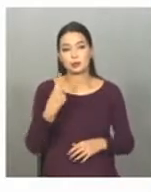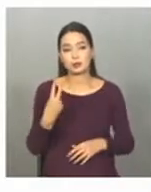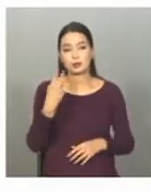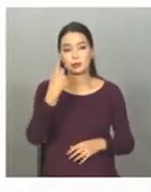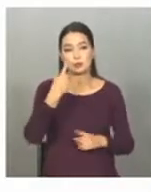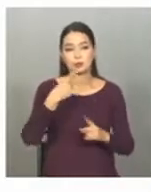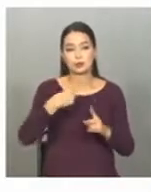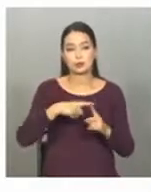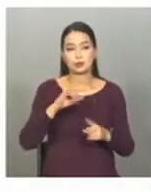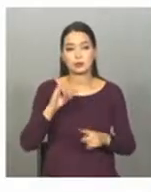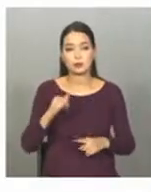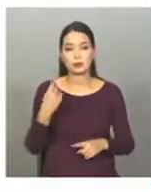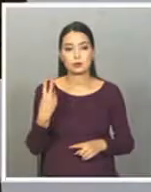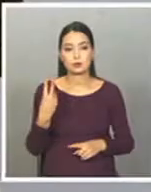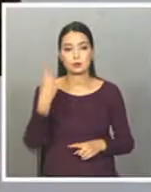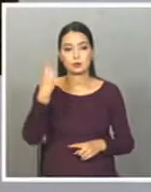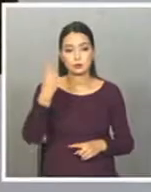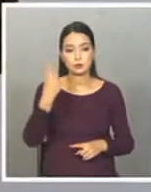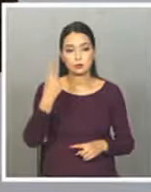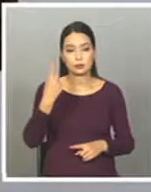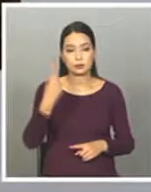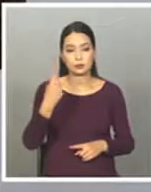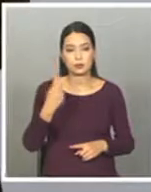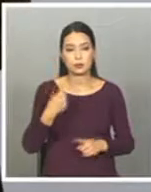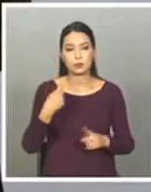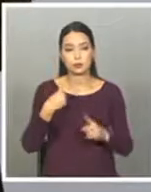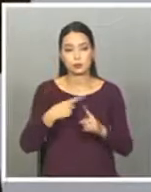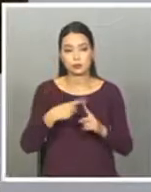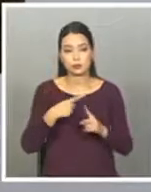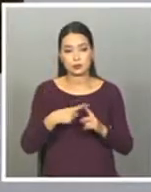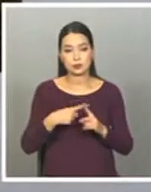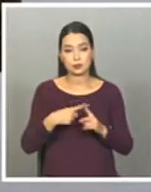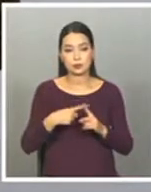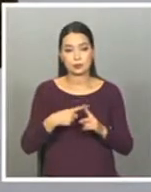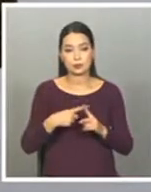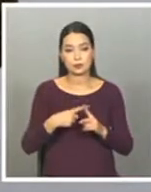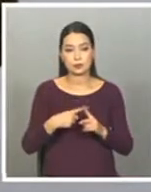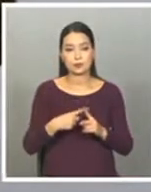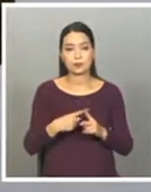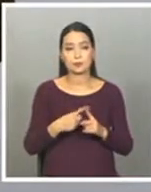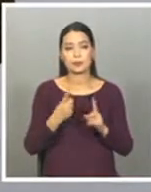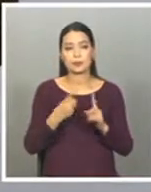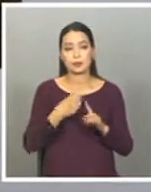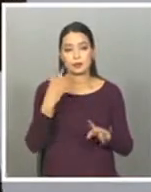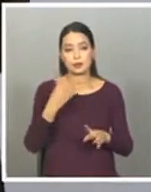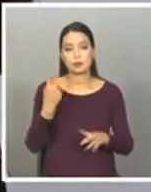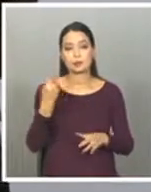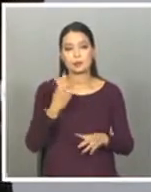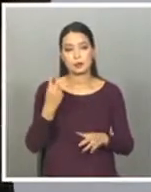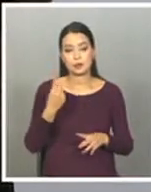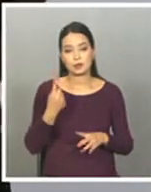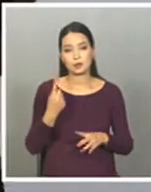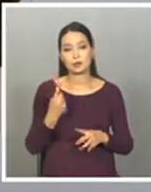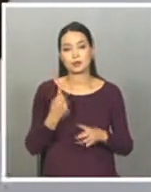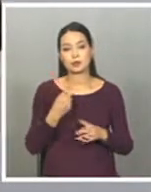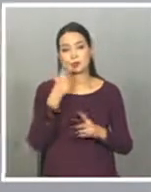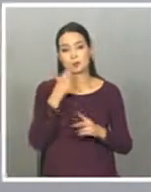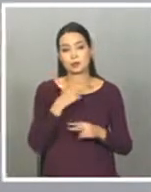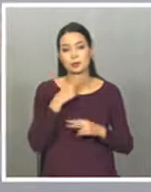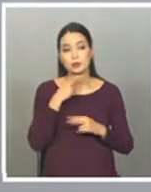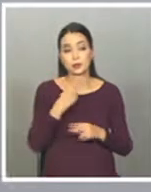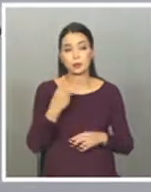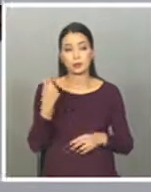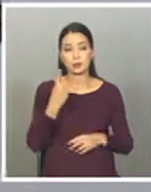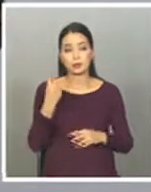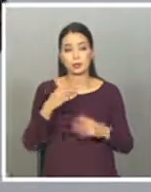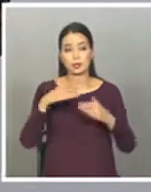дәрежесі мен y-тің 2-ден 1 дәрежесінің қосындысы. Ал мен біріншісіне назар аударыңыздар. Бірінші